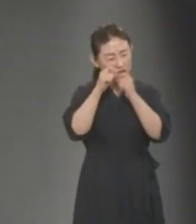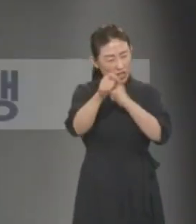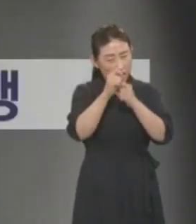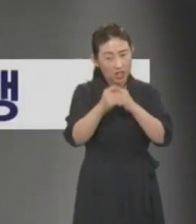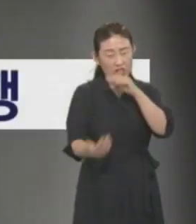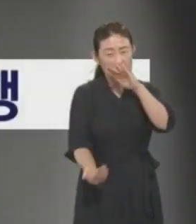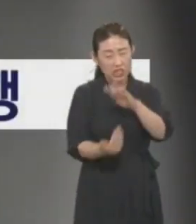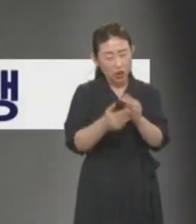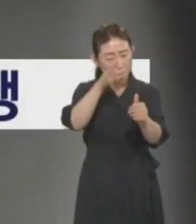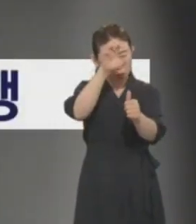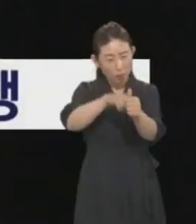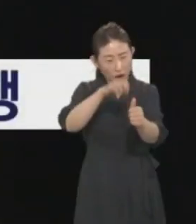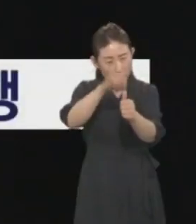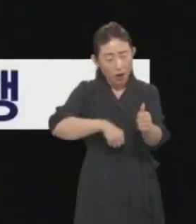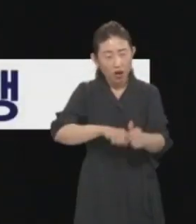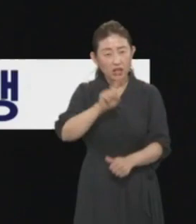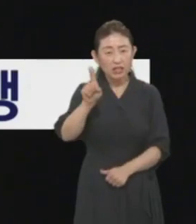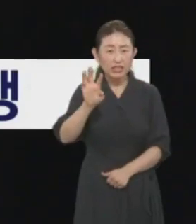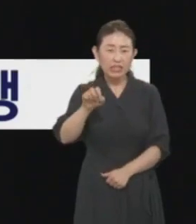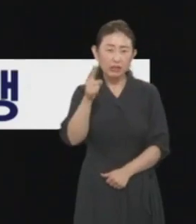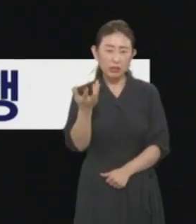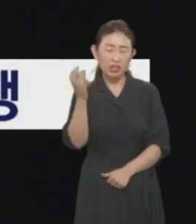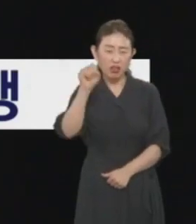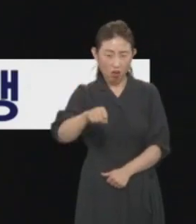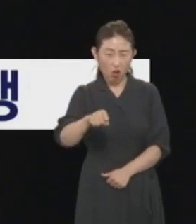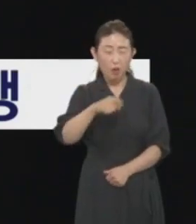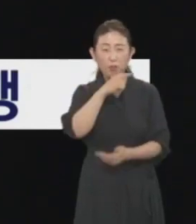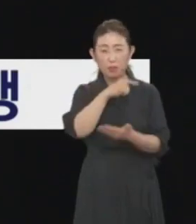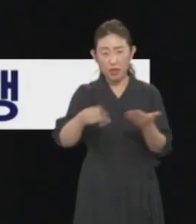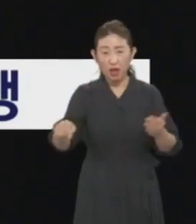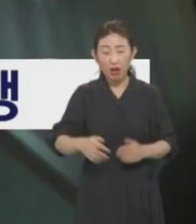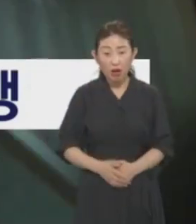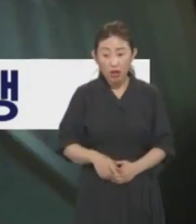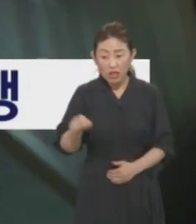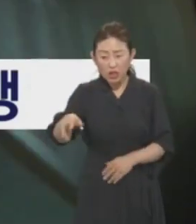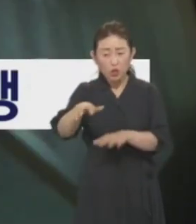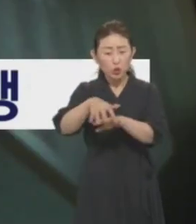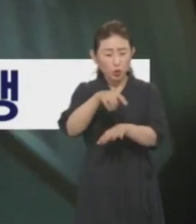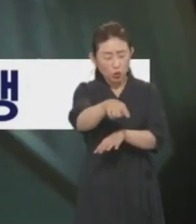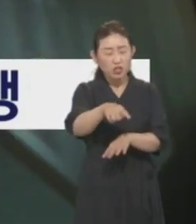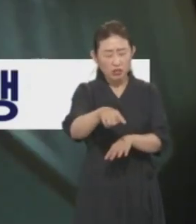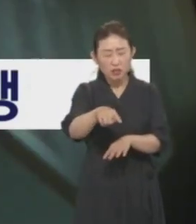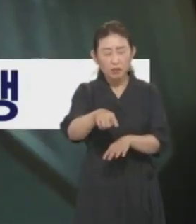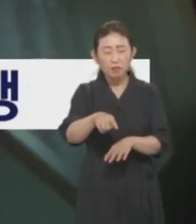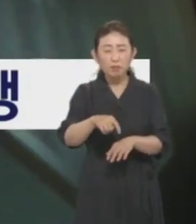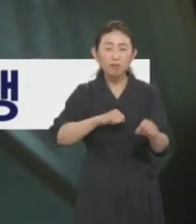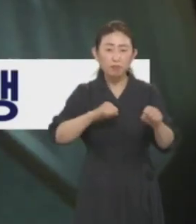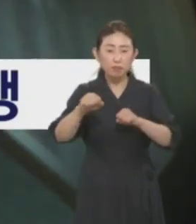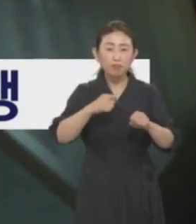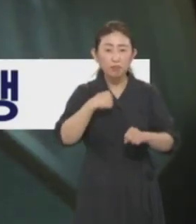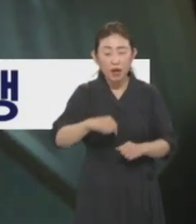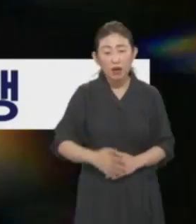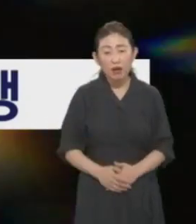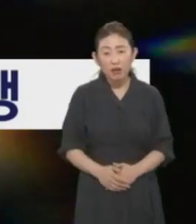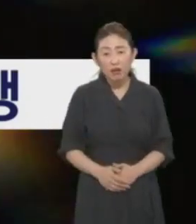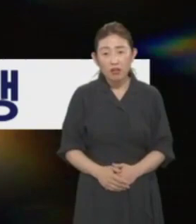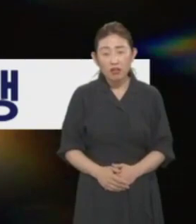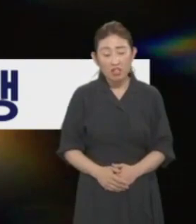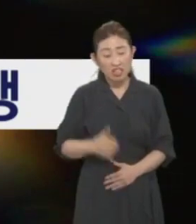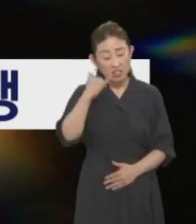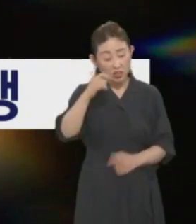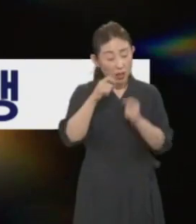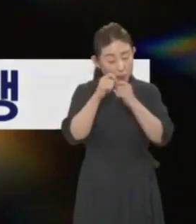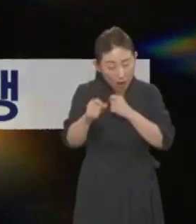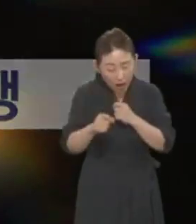역대 가장 많은 41억 원의 피해가 발생한 사건도 이 조직의 범행으로 밝혀졌습니다. 이 같은 전화에